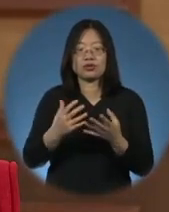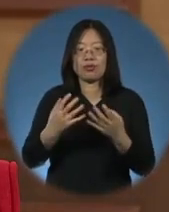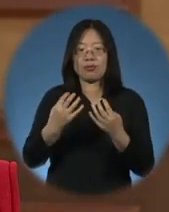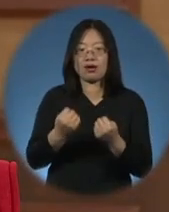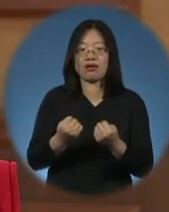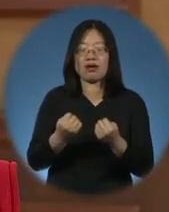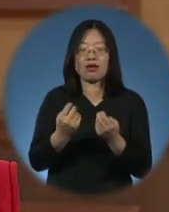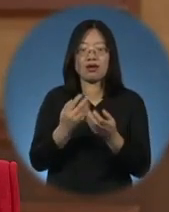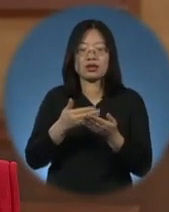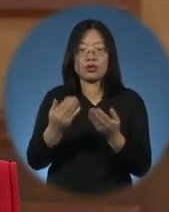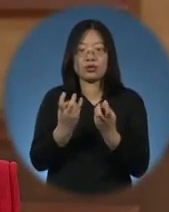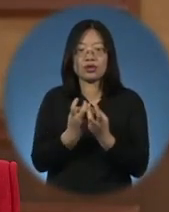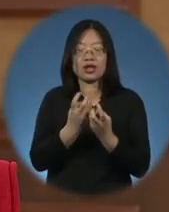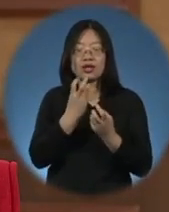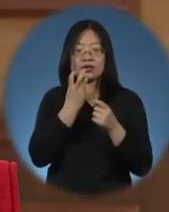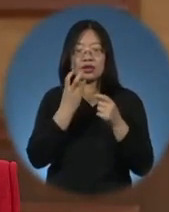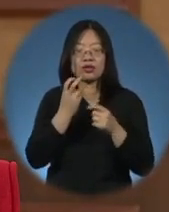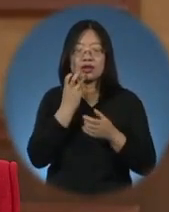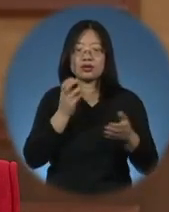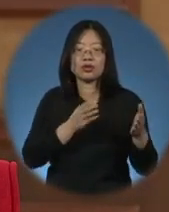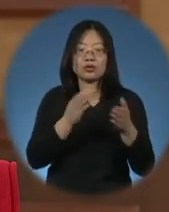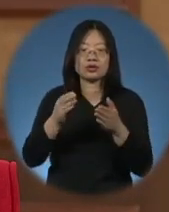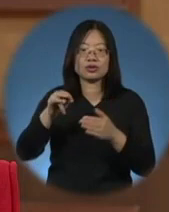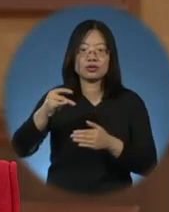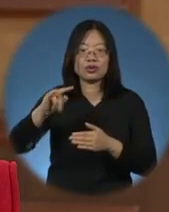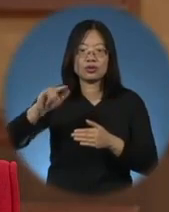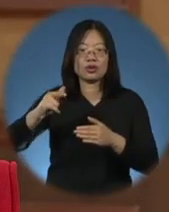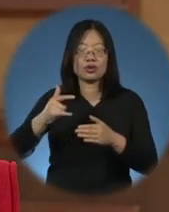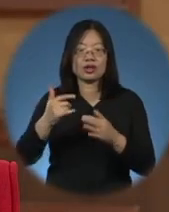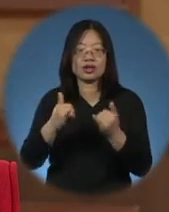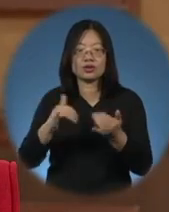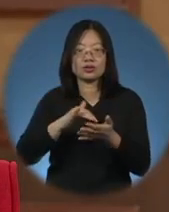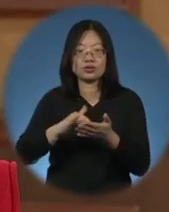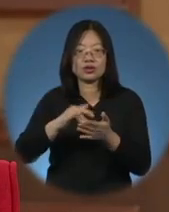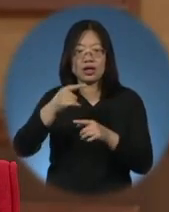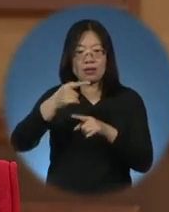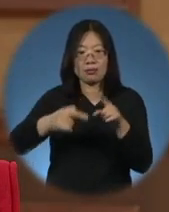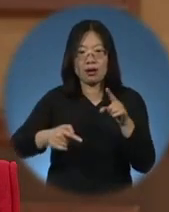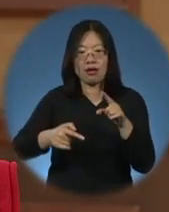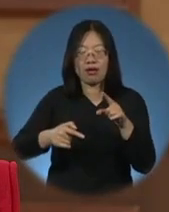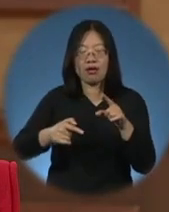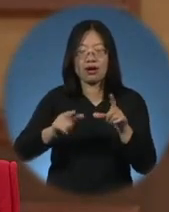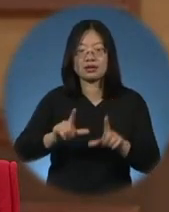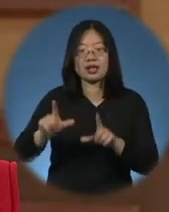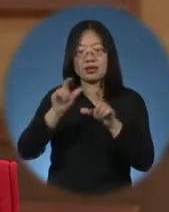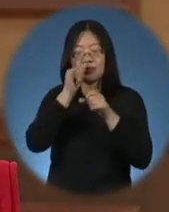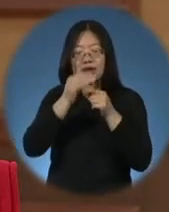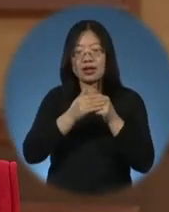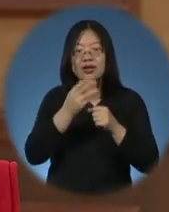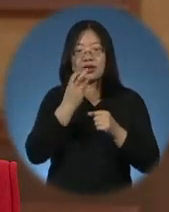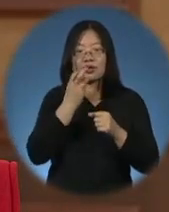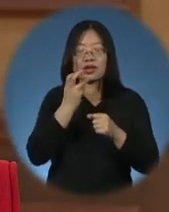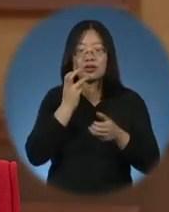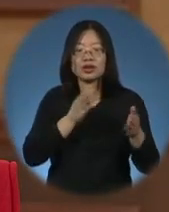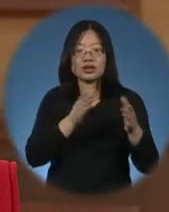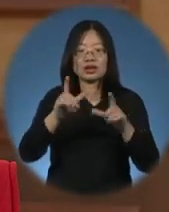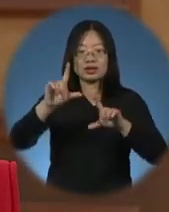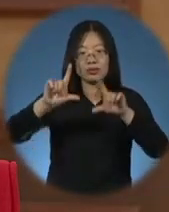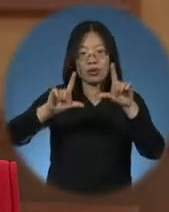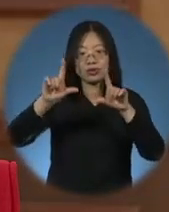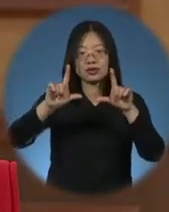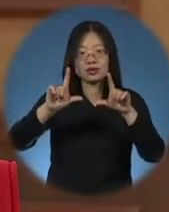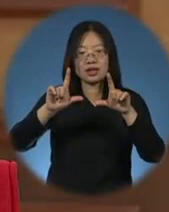어떻게 그리냐면 우리나라 서울 경기 수도권 지역의 인구가 거의 인구의 절반이 되거든요. 네. 그럼 서울과 경기 지역의